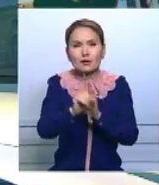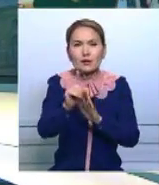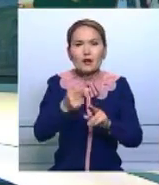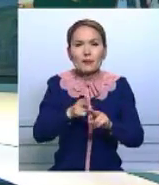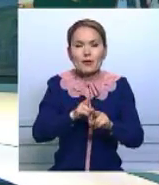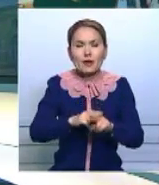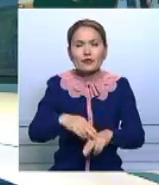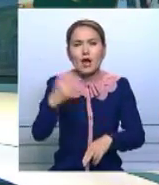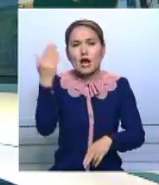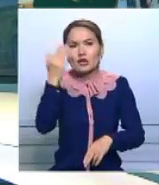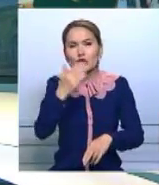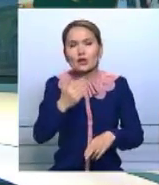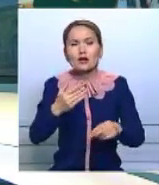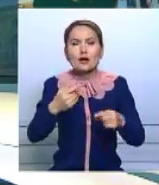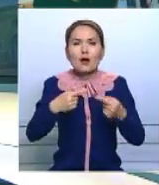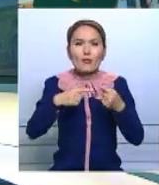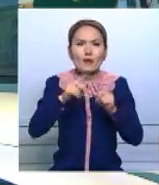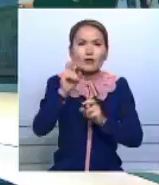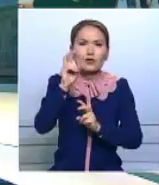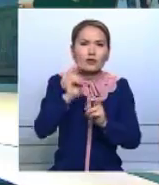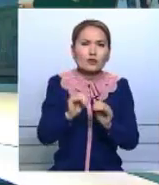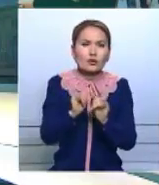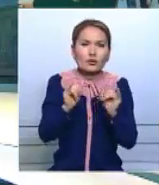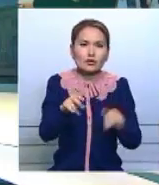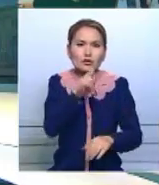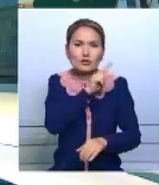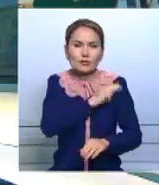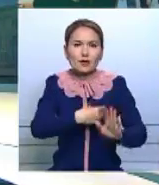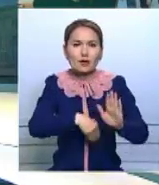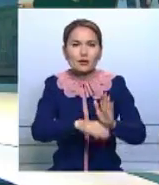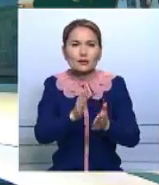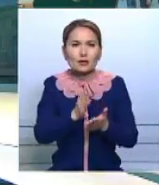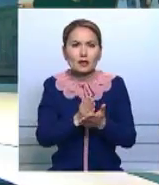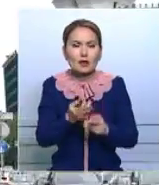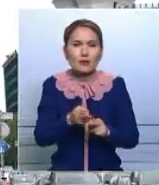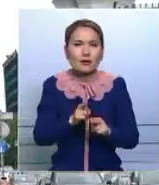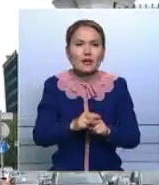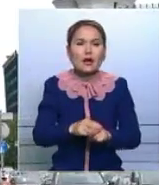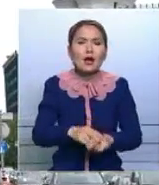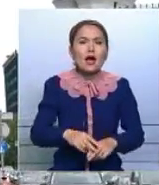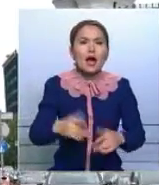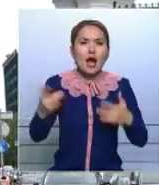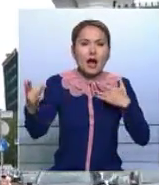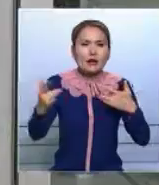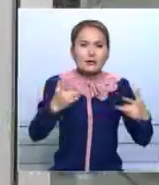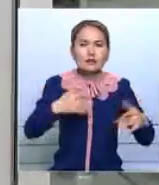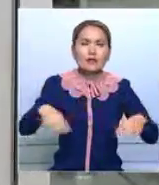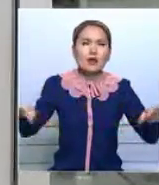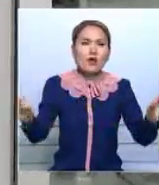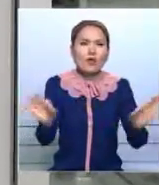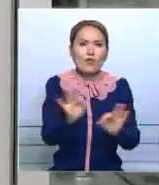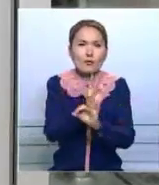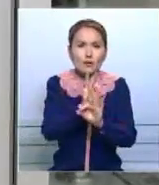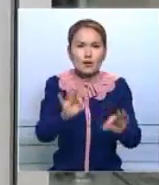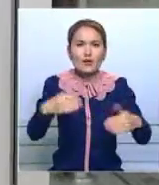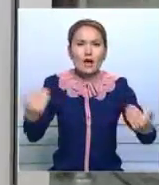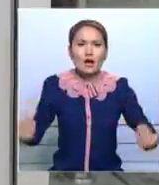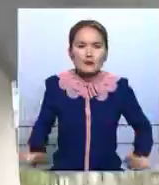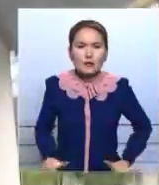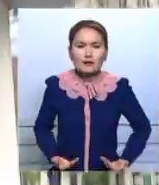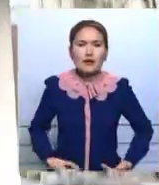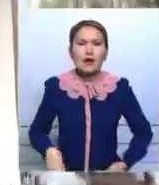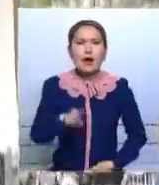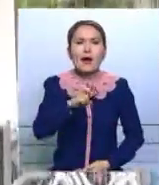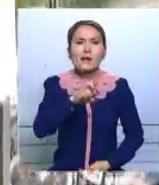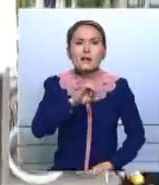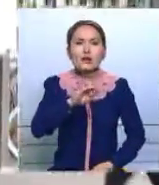кино өндірісінің ең жарқын туындылары ұсынылады. Олардың арасында атаңызға айналған әнші мен композитордың өмірі туралы